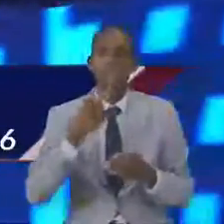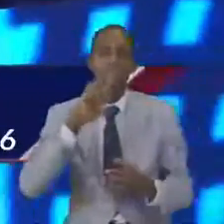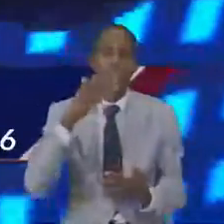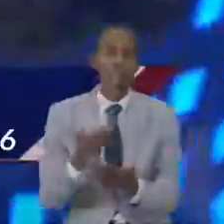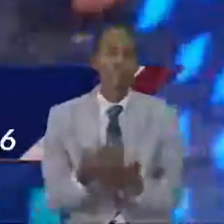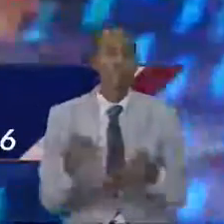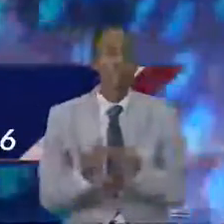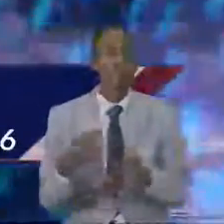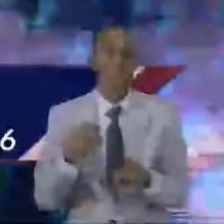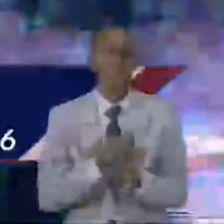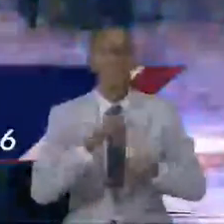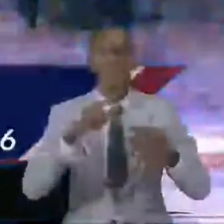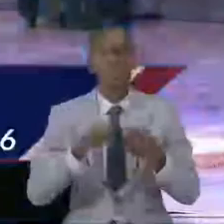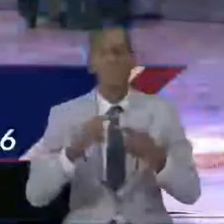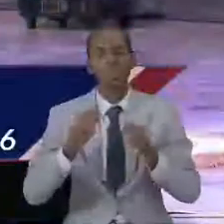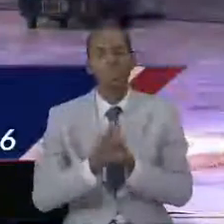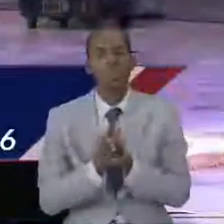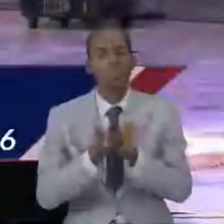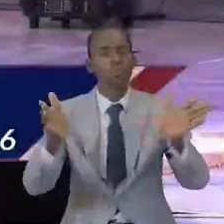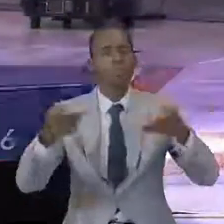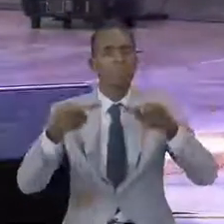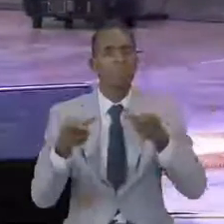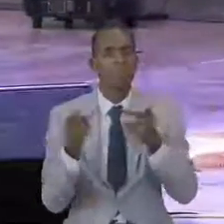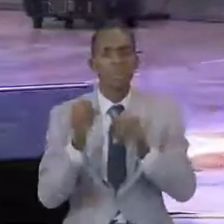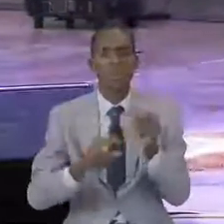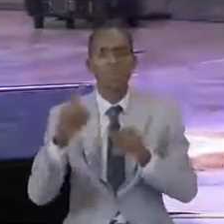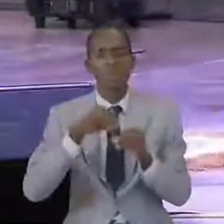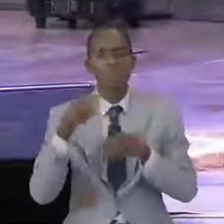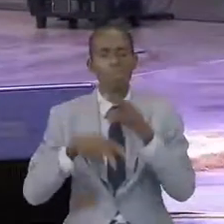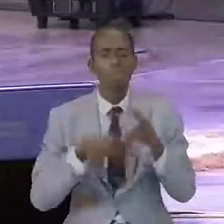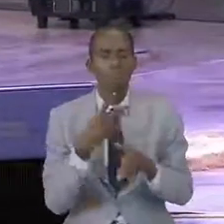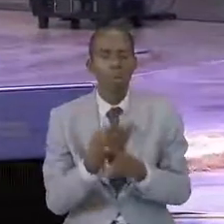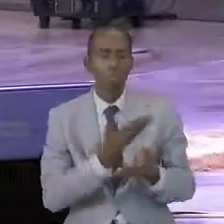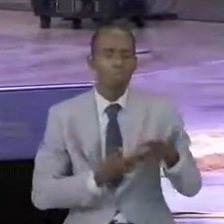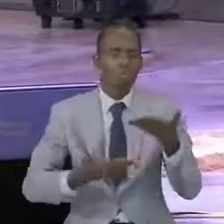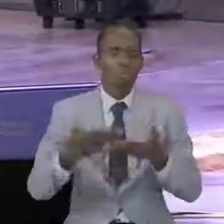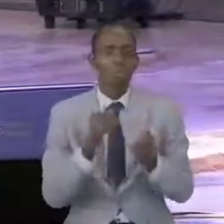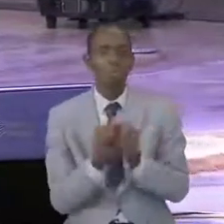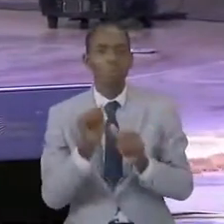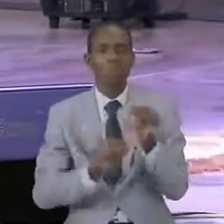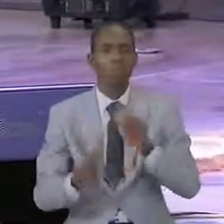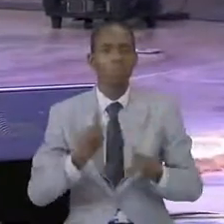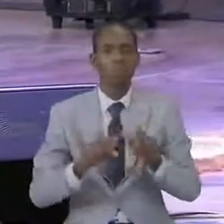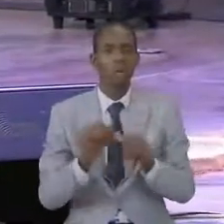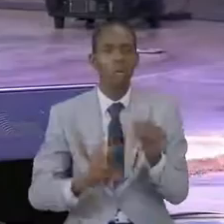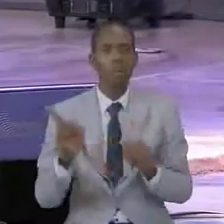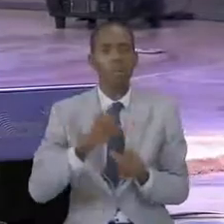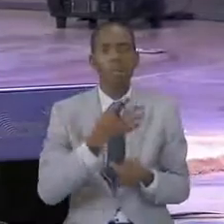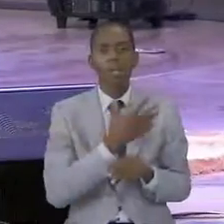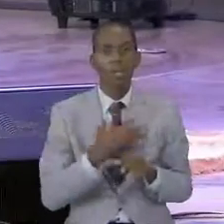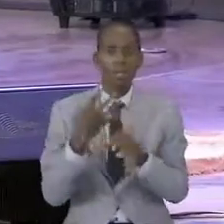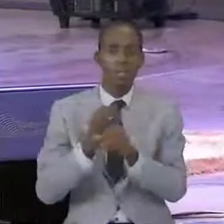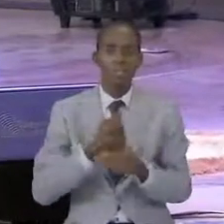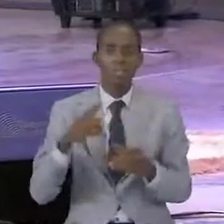comme nous allons sur le champ comme nous allons dans le monde comme nous interagissez avec les hommes partout et que maintenant